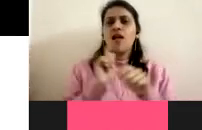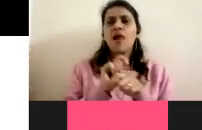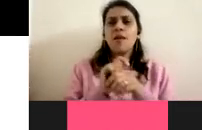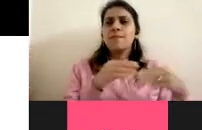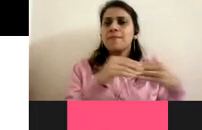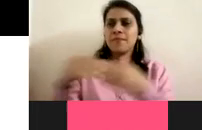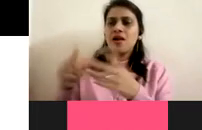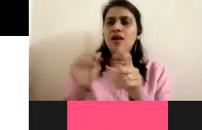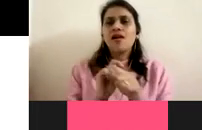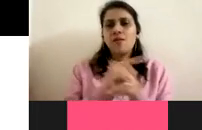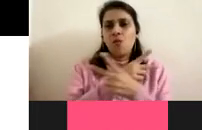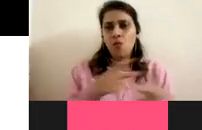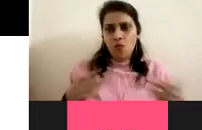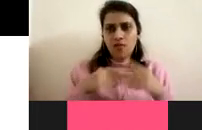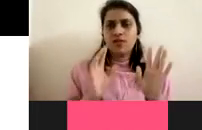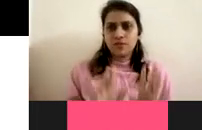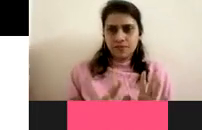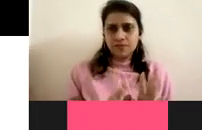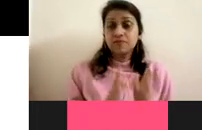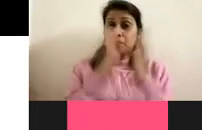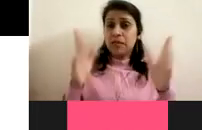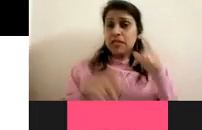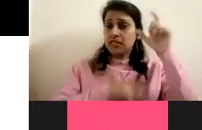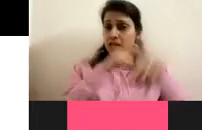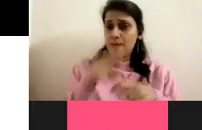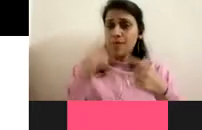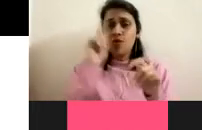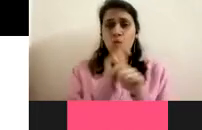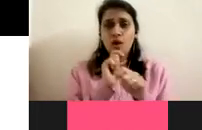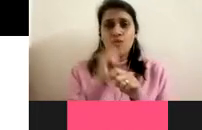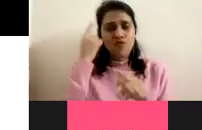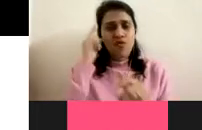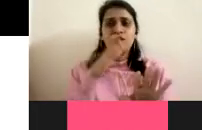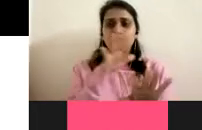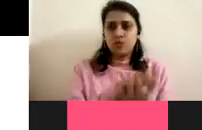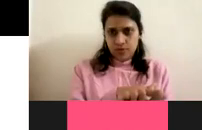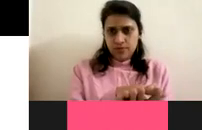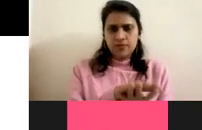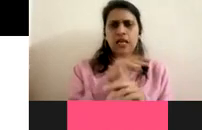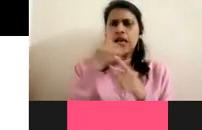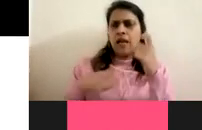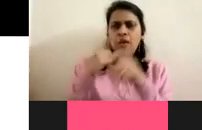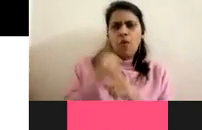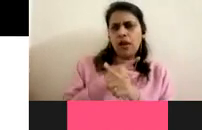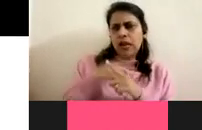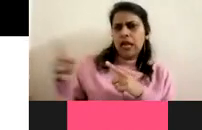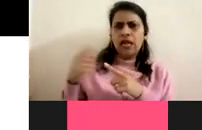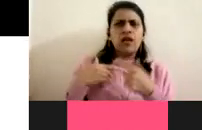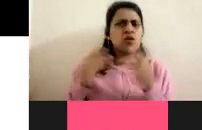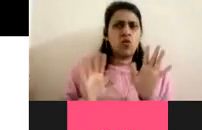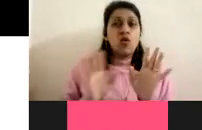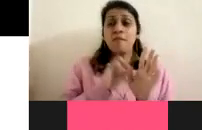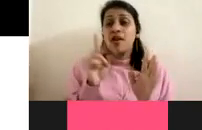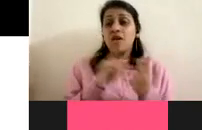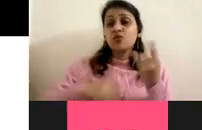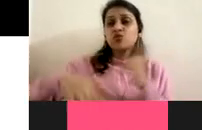अजय का सीवी एक बड़ी कंपनी बड़ी बैंक जो इंक्लूजन एकदम इट्स नथिंग अगेंस्ट द कंपनी बट दिस इज वेयर हमारा सोसाइटी का